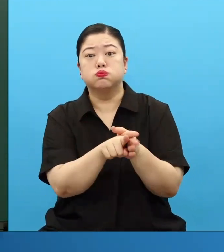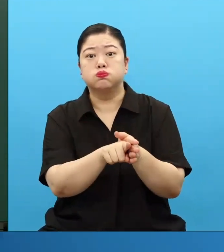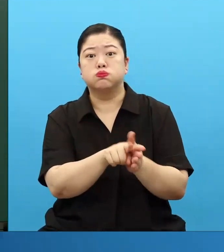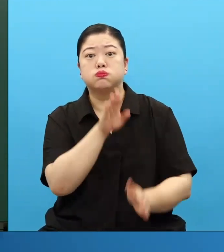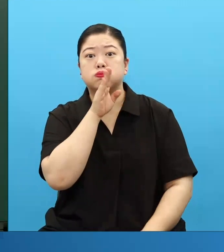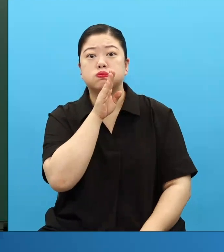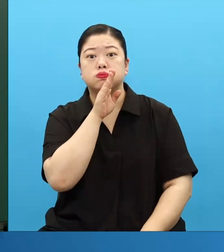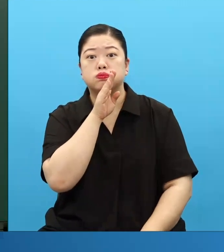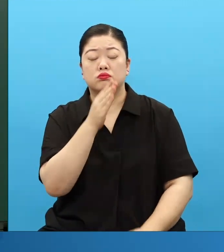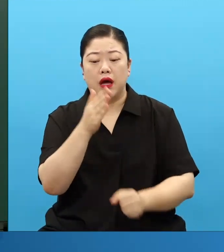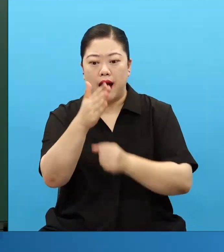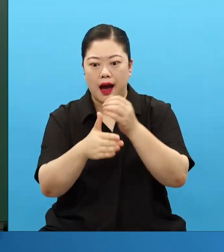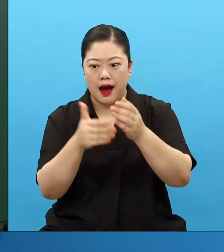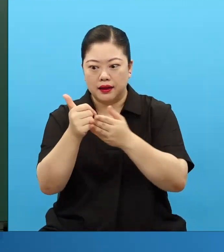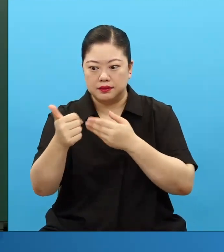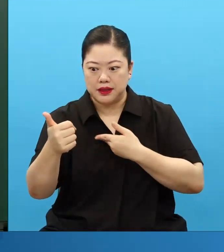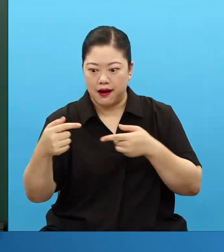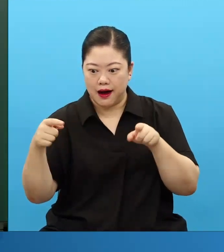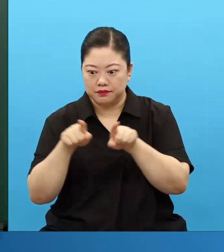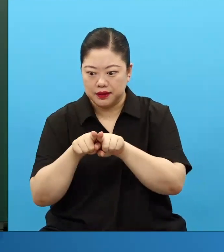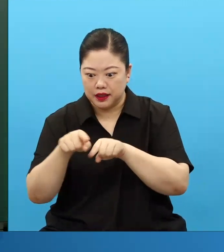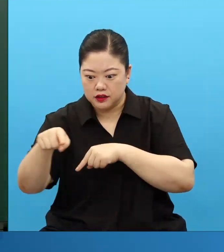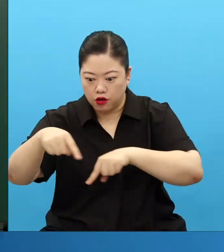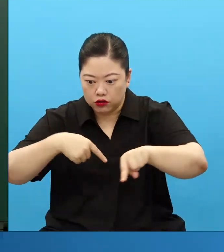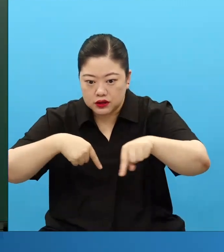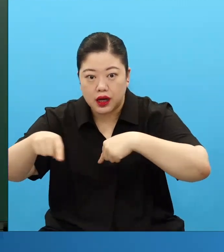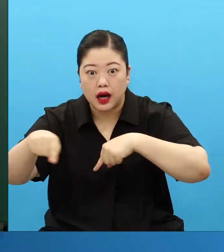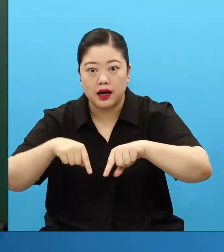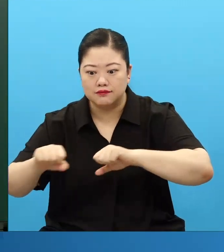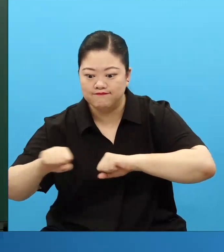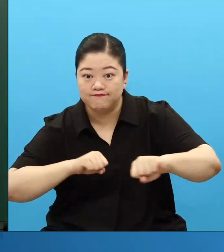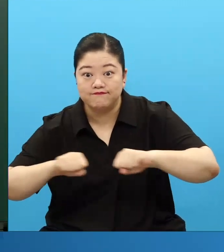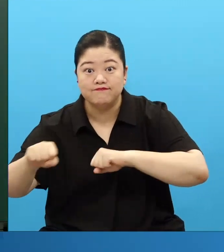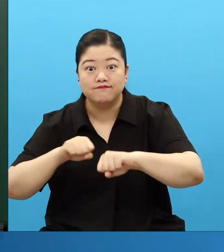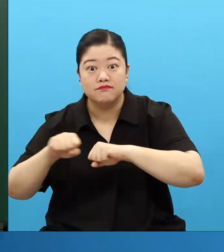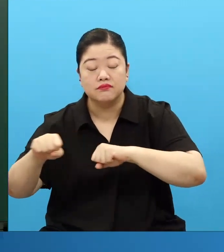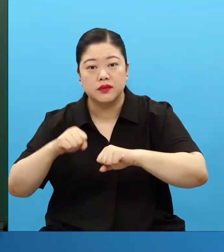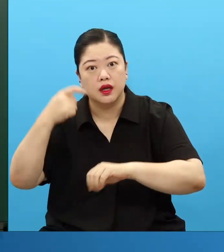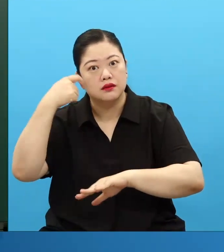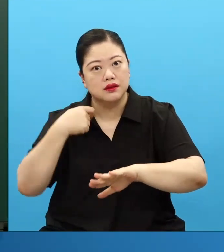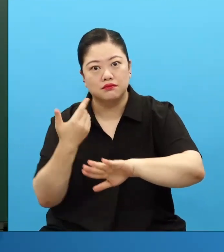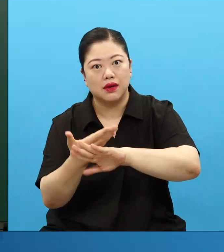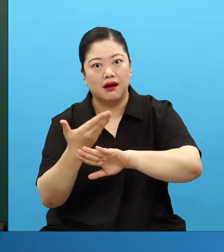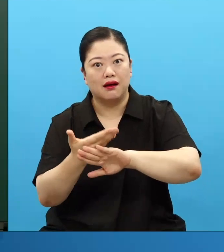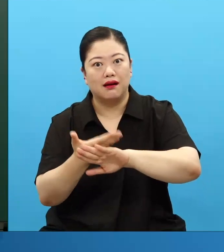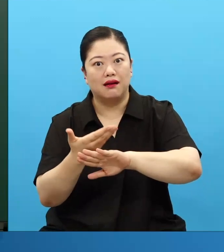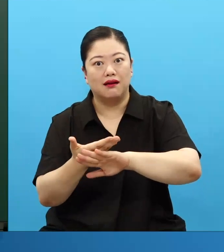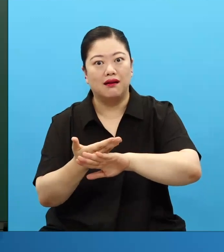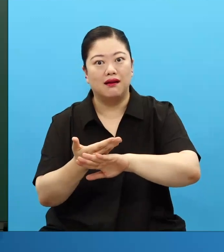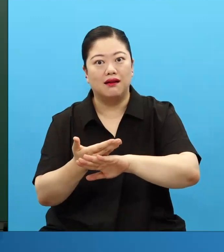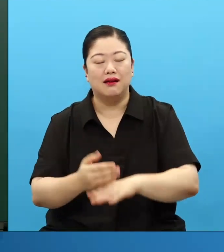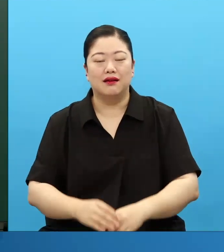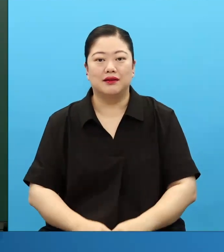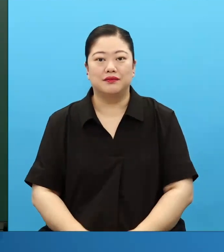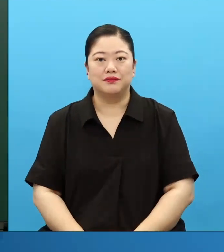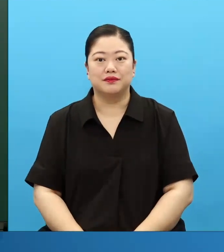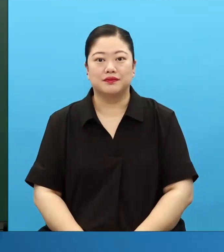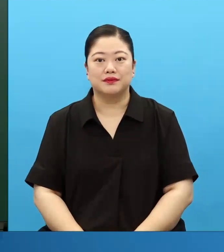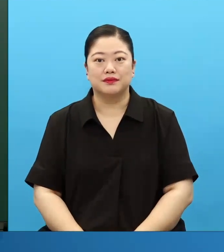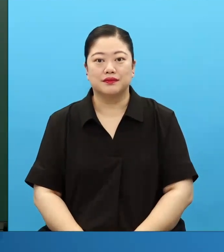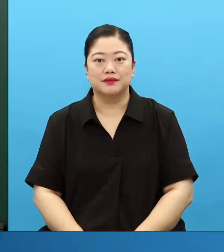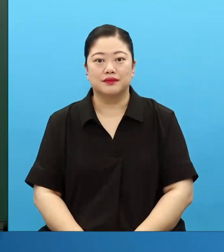하나님의 망대가 됩니다. What kind of answer? 이게 You 첫 번째 yourself 응답입니다. become God's partisan. That's the first thing. 눈에 전혀 안 보이기 때문에